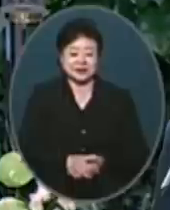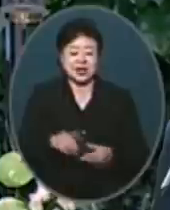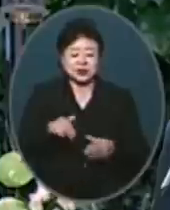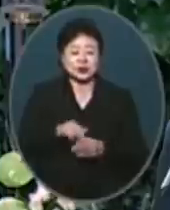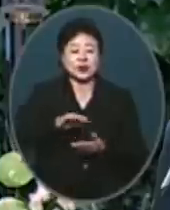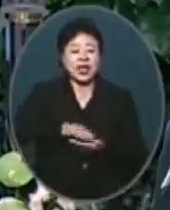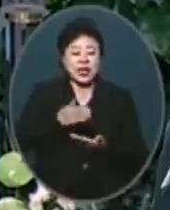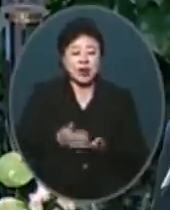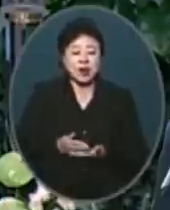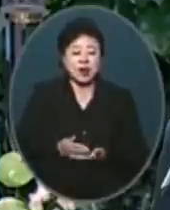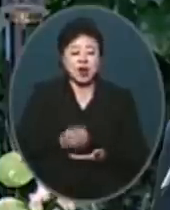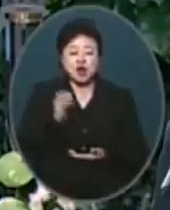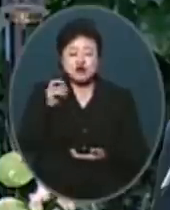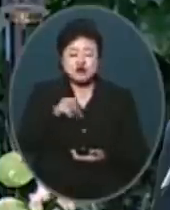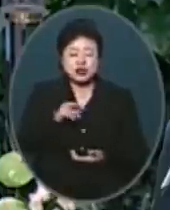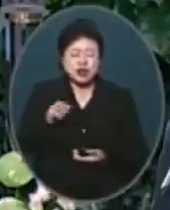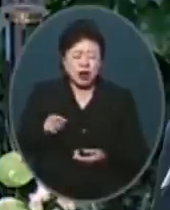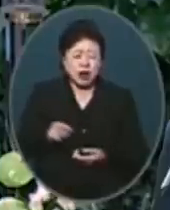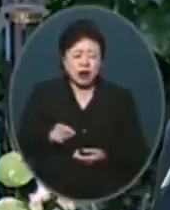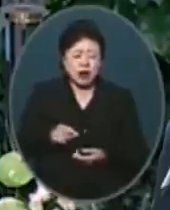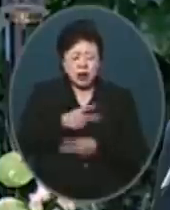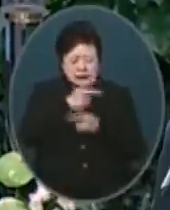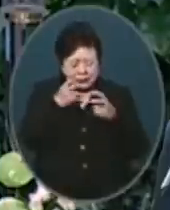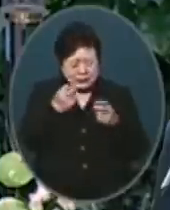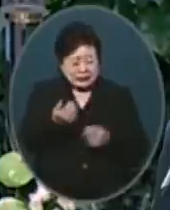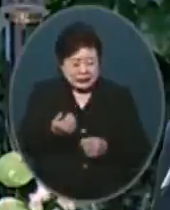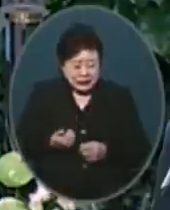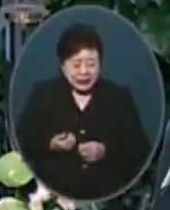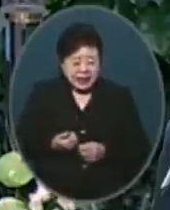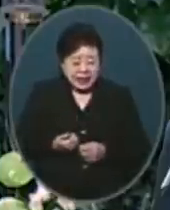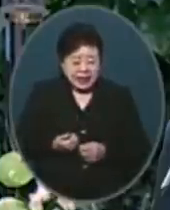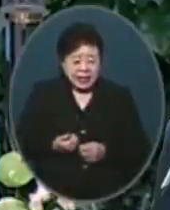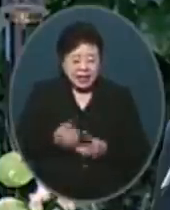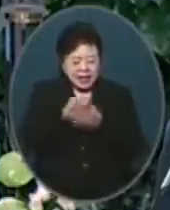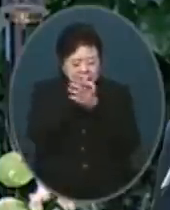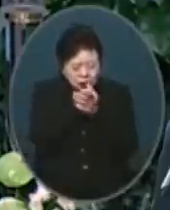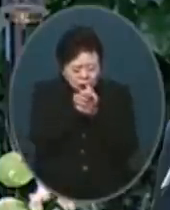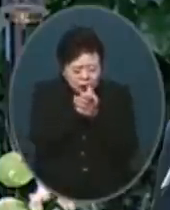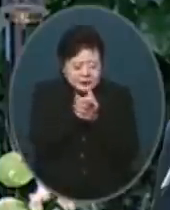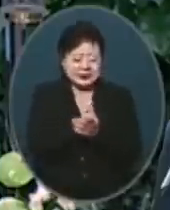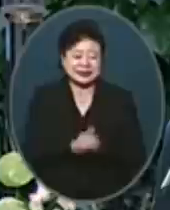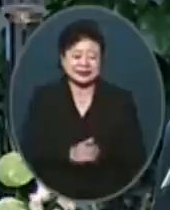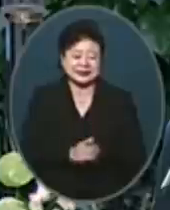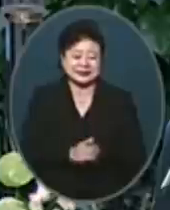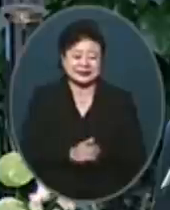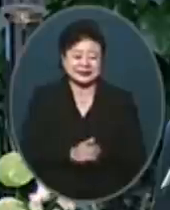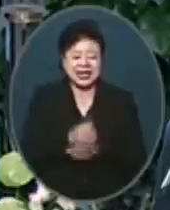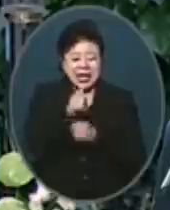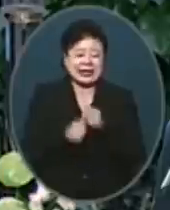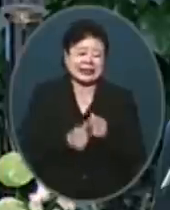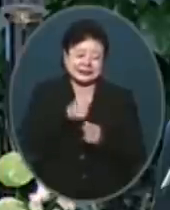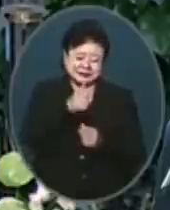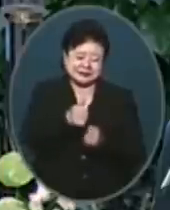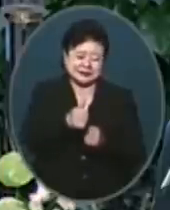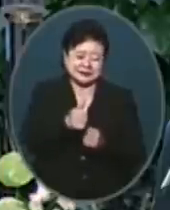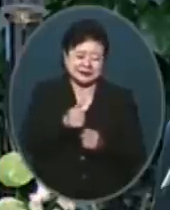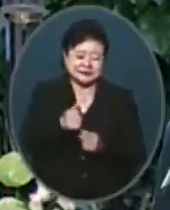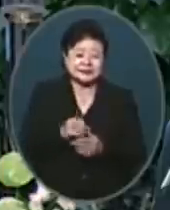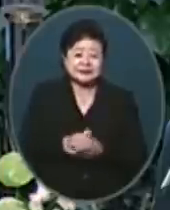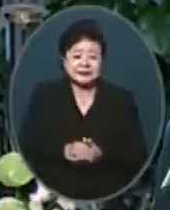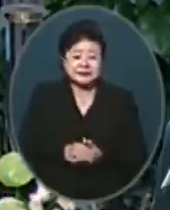종교개혁자 마틴 루터는 잠자리에 들기 전에 늘 이렇게 기도했습니다. 하나님,